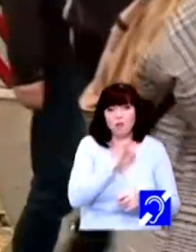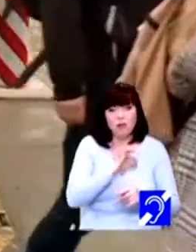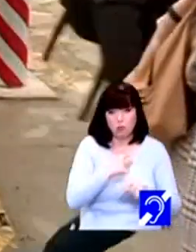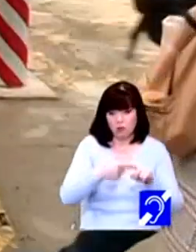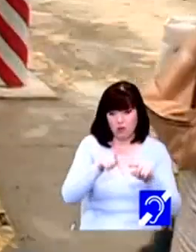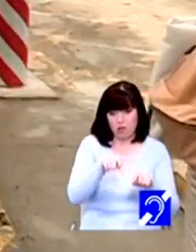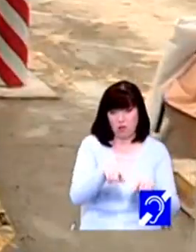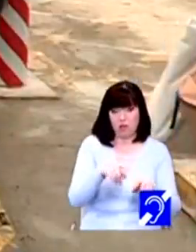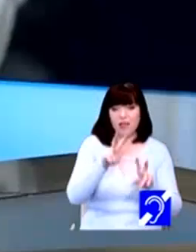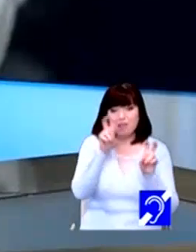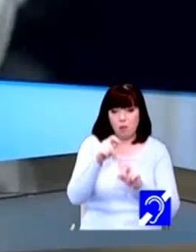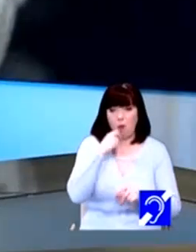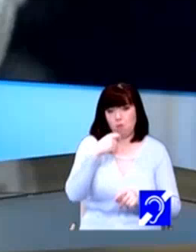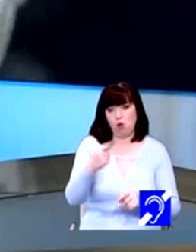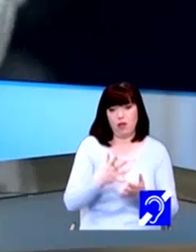subiect.